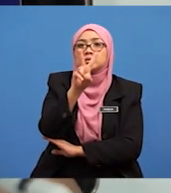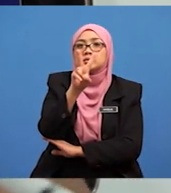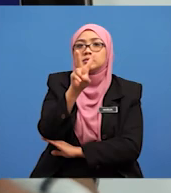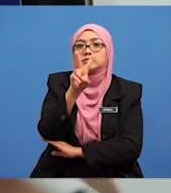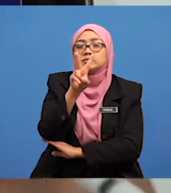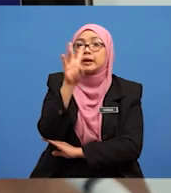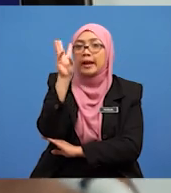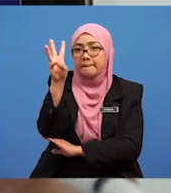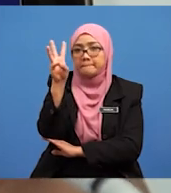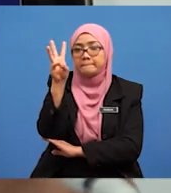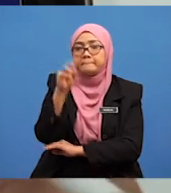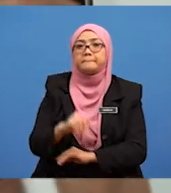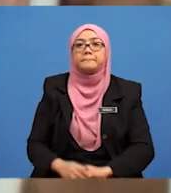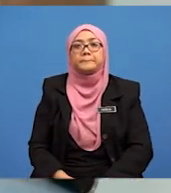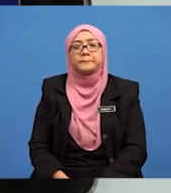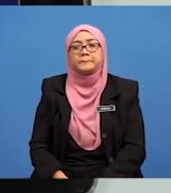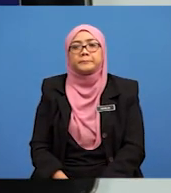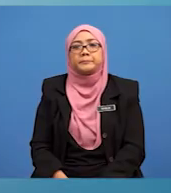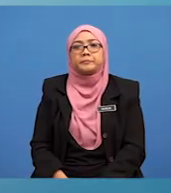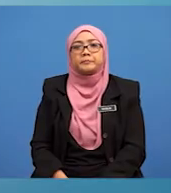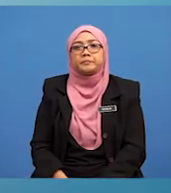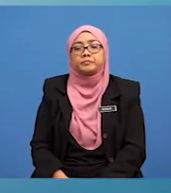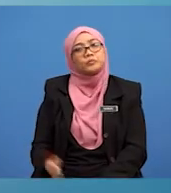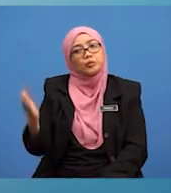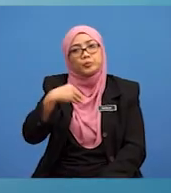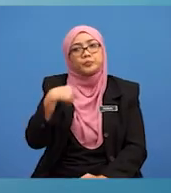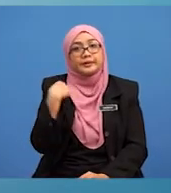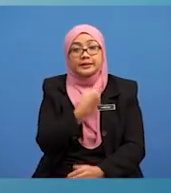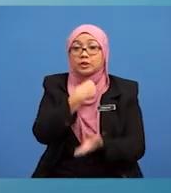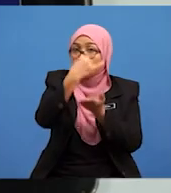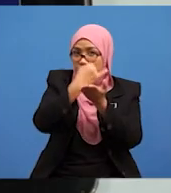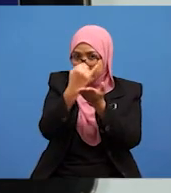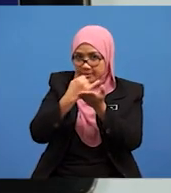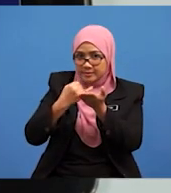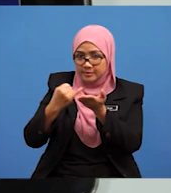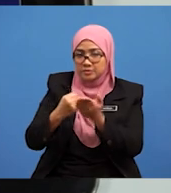2, 6. Mari kita lukis.